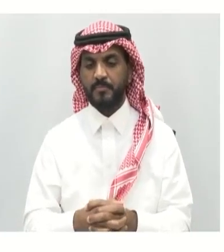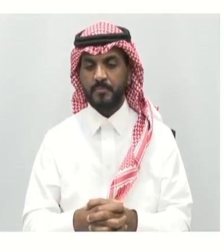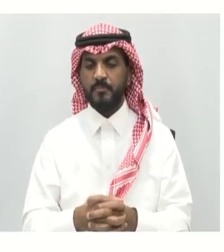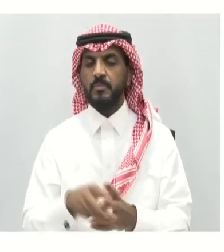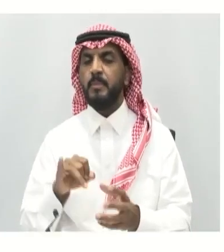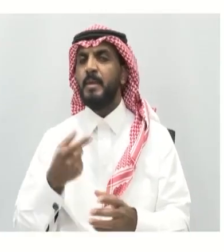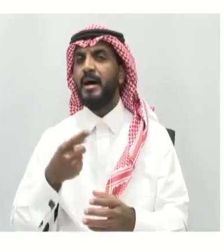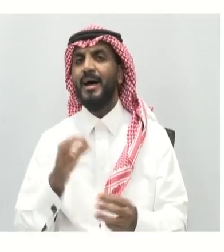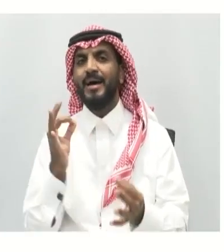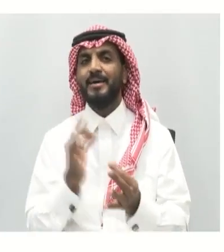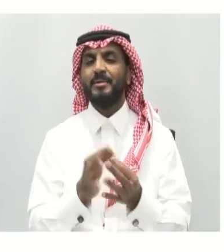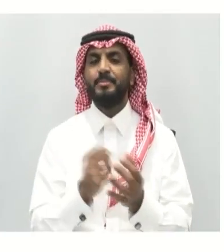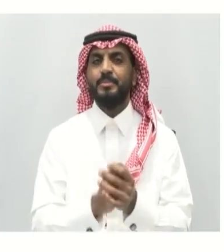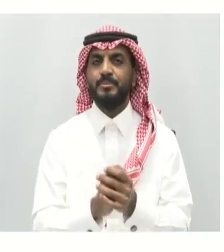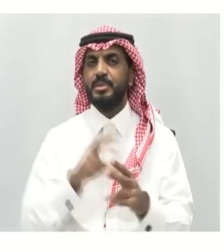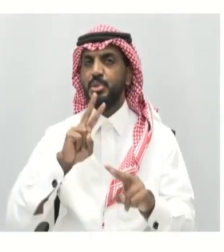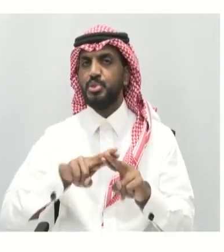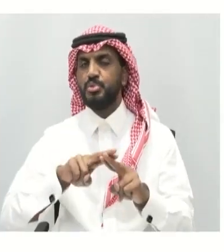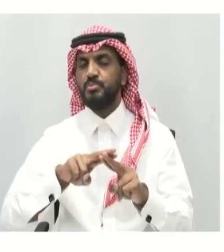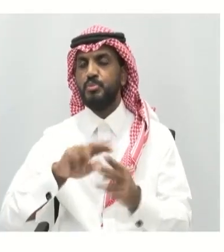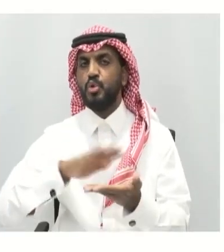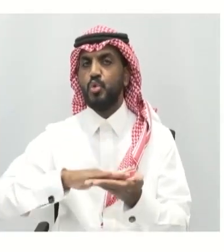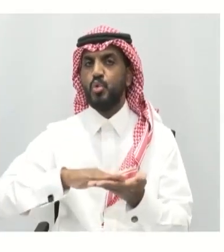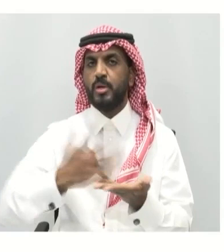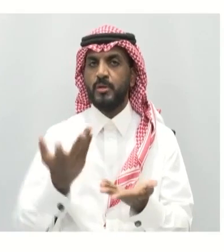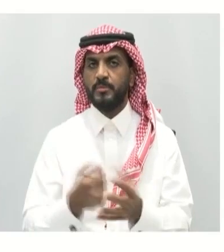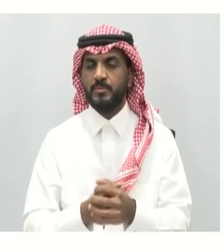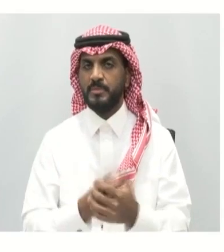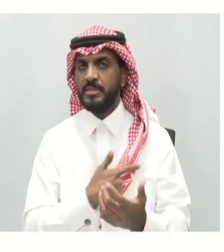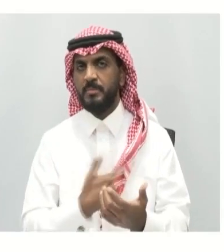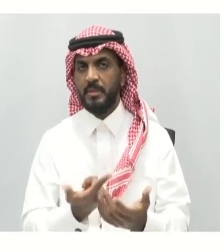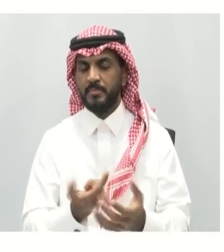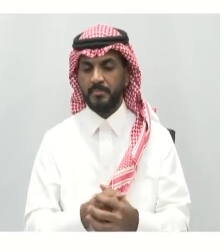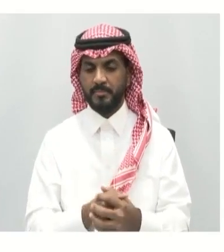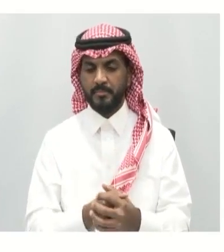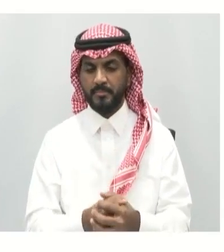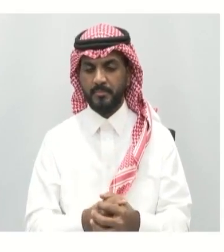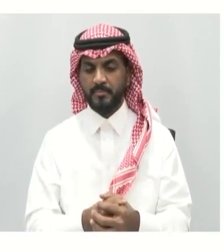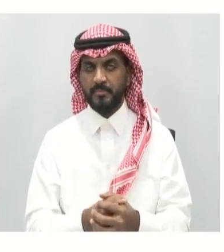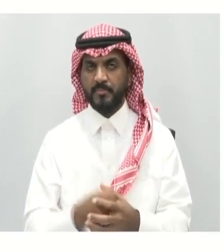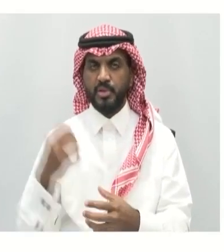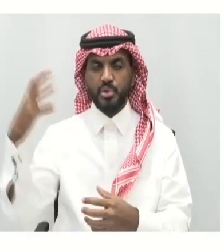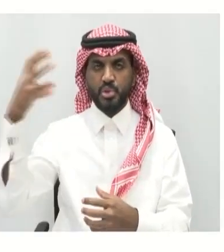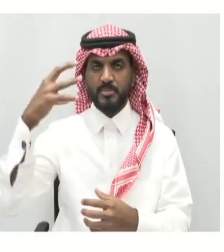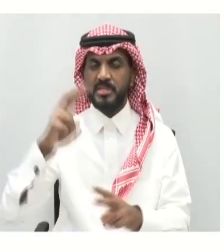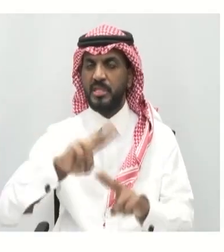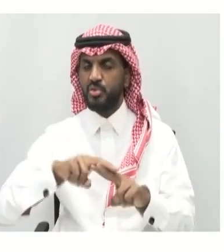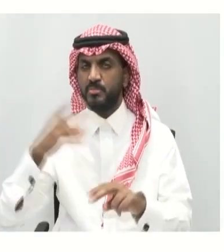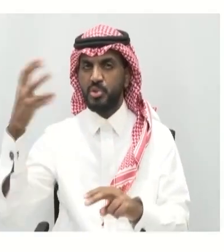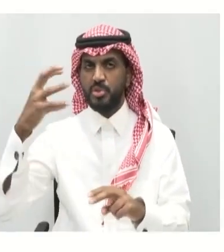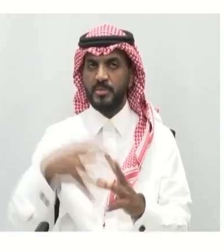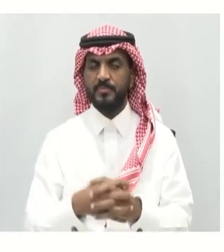اقرب نجم للكره الارضيه اقرب نجم لنا شو نسميه مزين اللي هو نجم الشمس